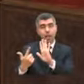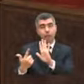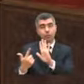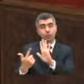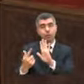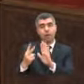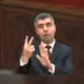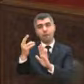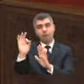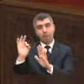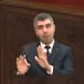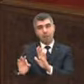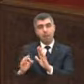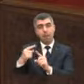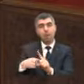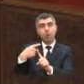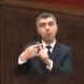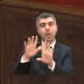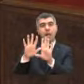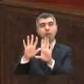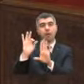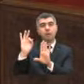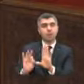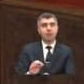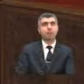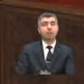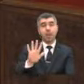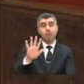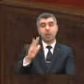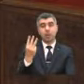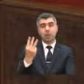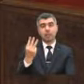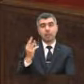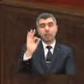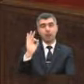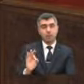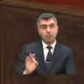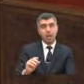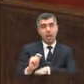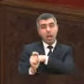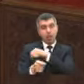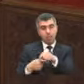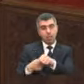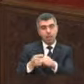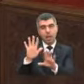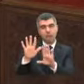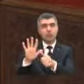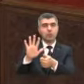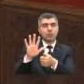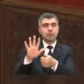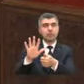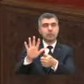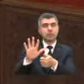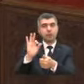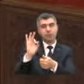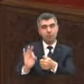23%، زيادة ديال 10 نقاط. ايضا كنا في 35% على المستوى القروي، ولينا في